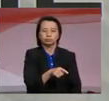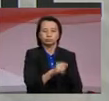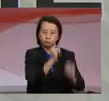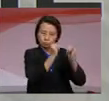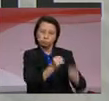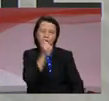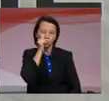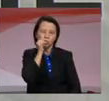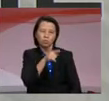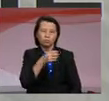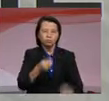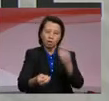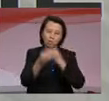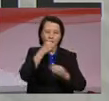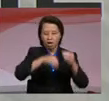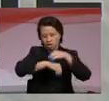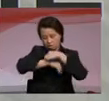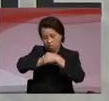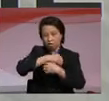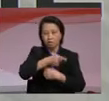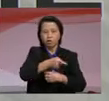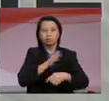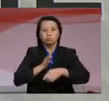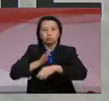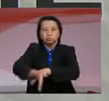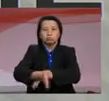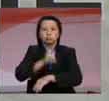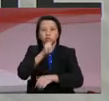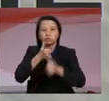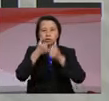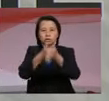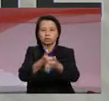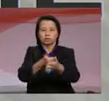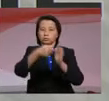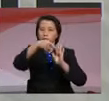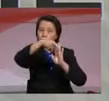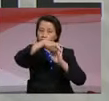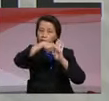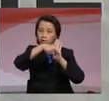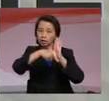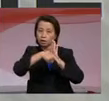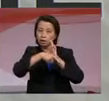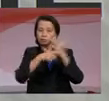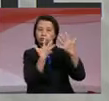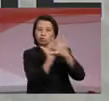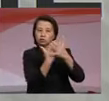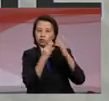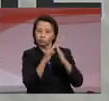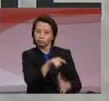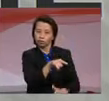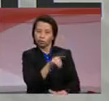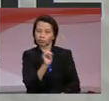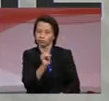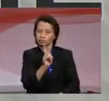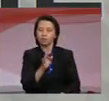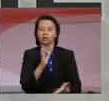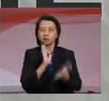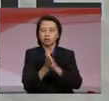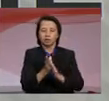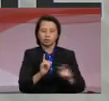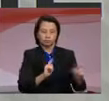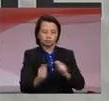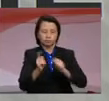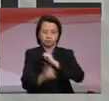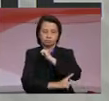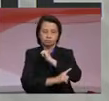individu tersebut yang keluar, iaitu melanggar peraturan-peraturan kuarantin di rumah. Jadi tindakan akan